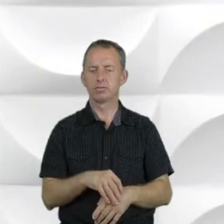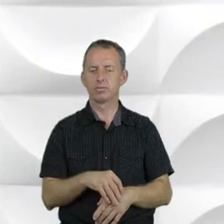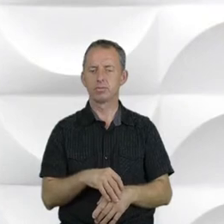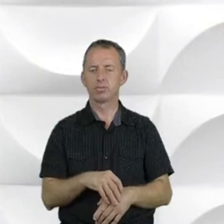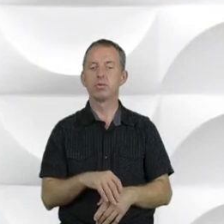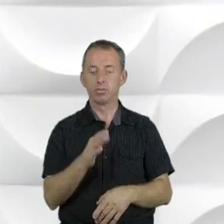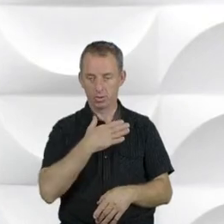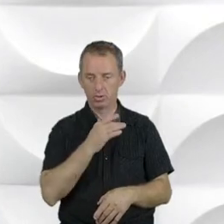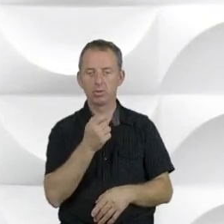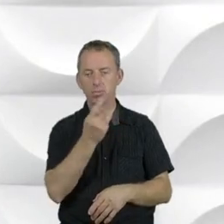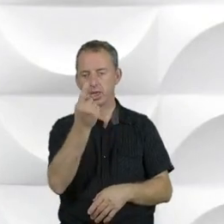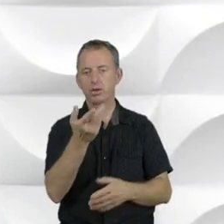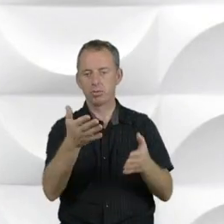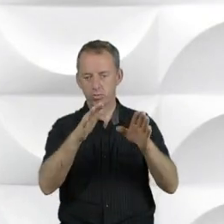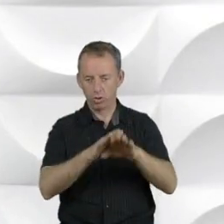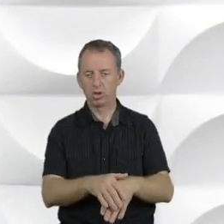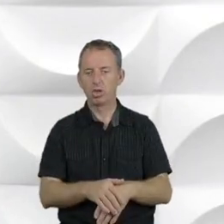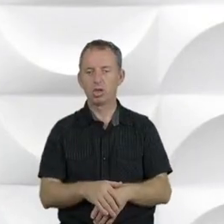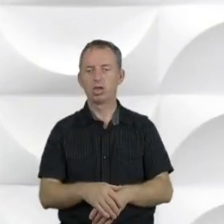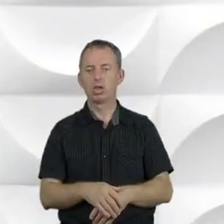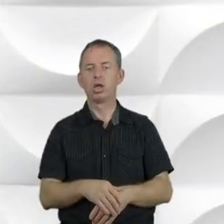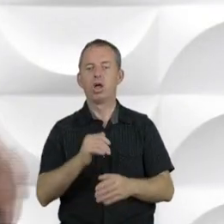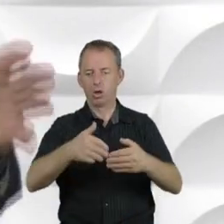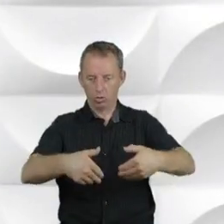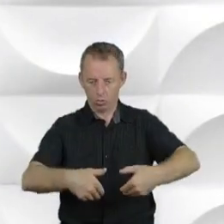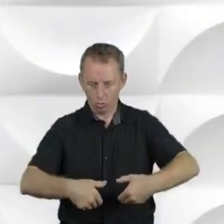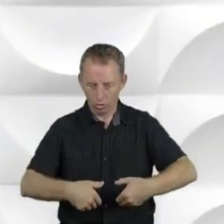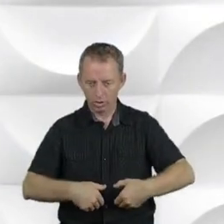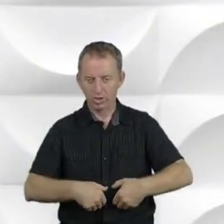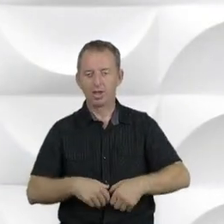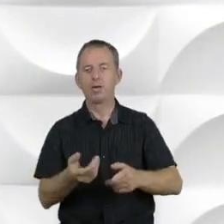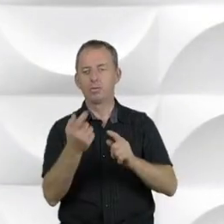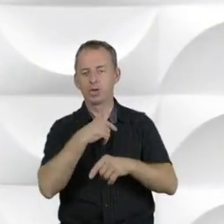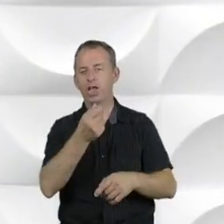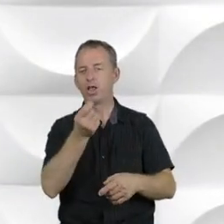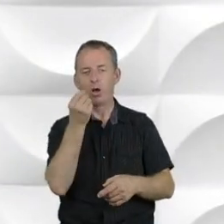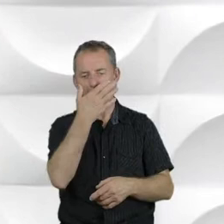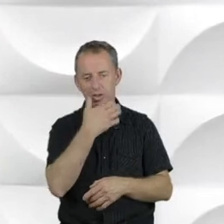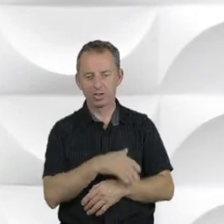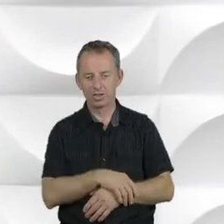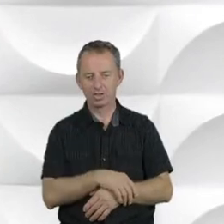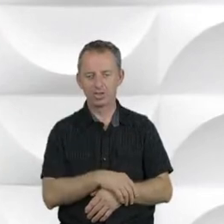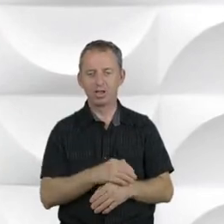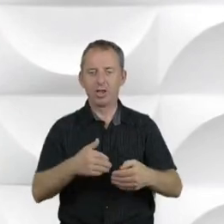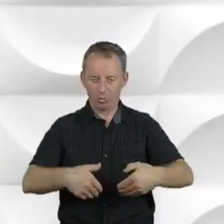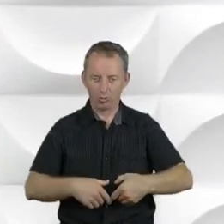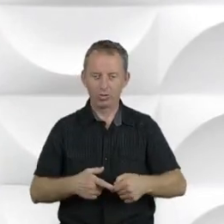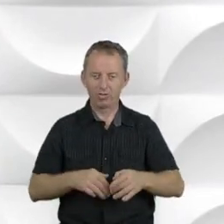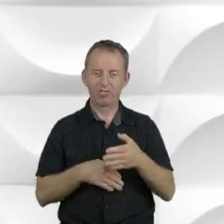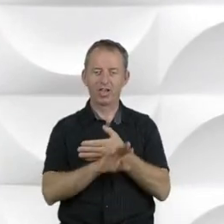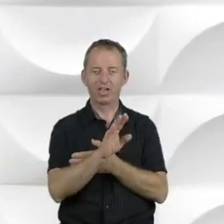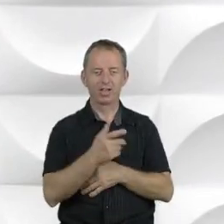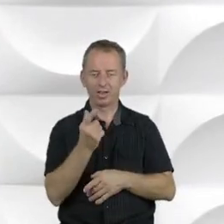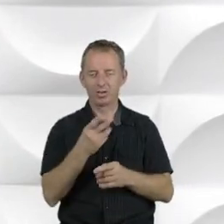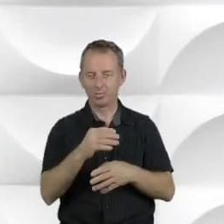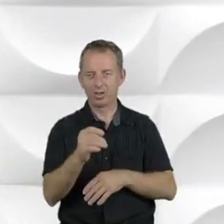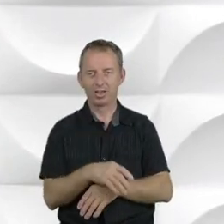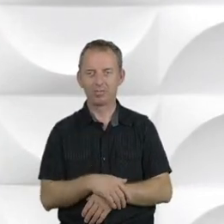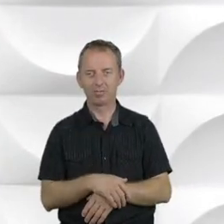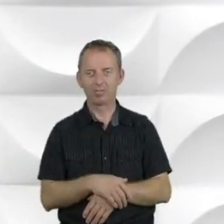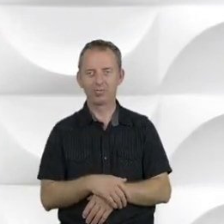Pierwsze. Wiem, że głodni jesteście. Przed obiadem to już tak czasem ten głos wychodzi, czasem nie.